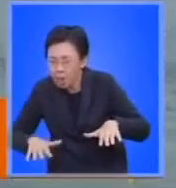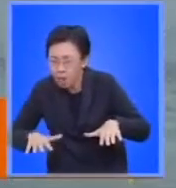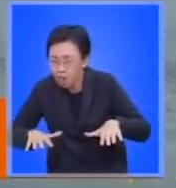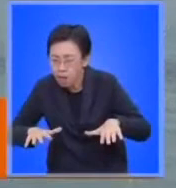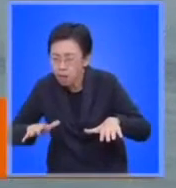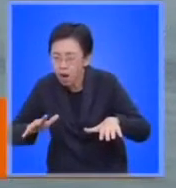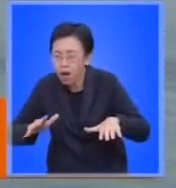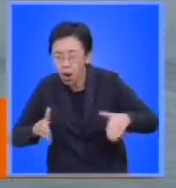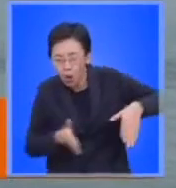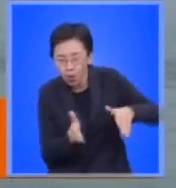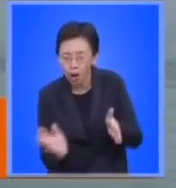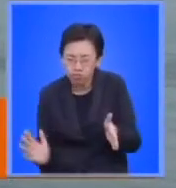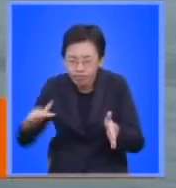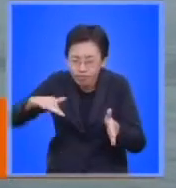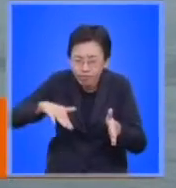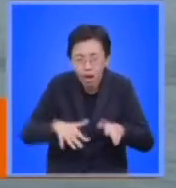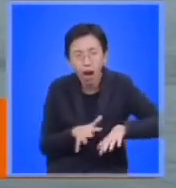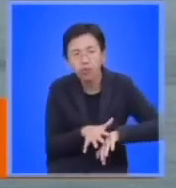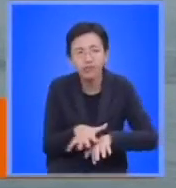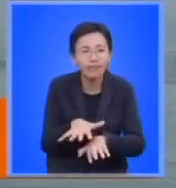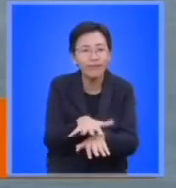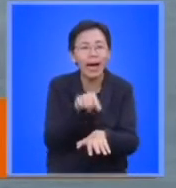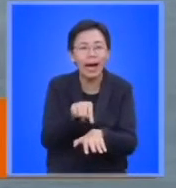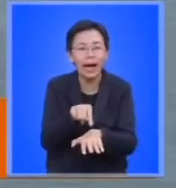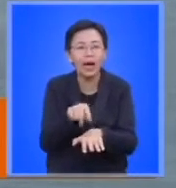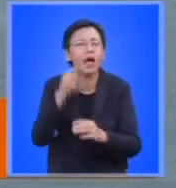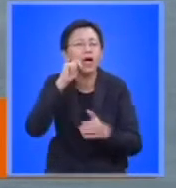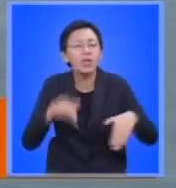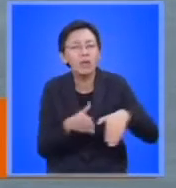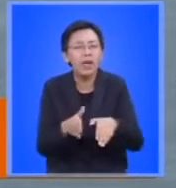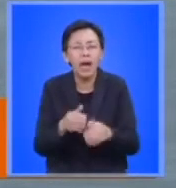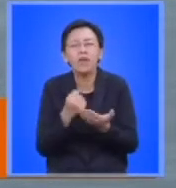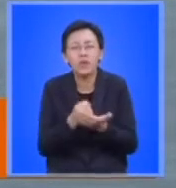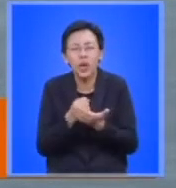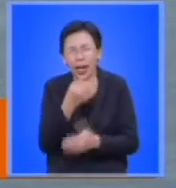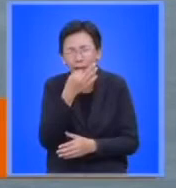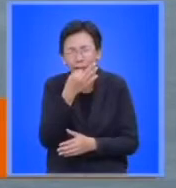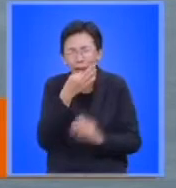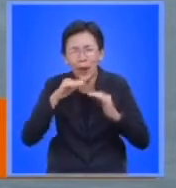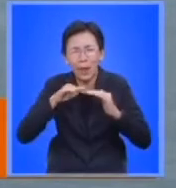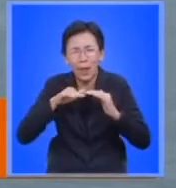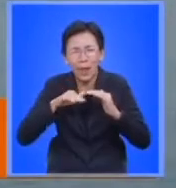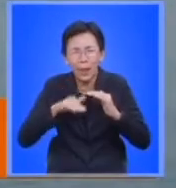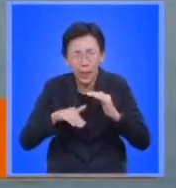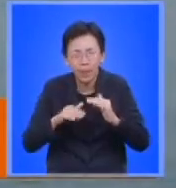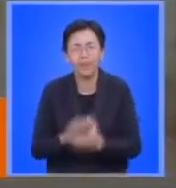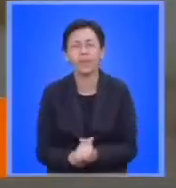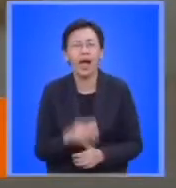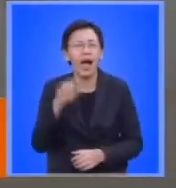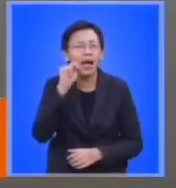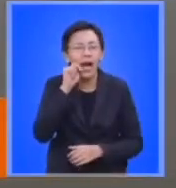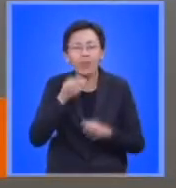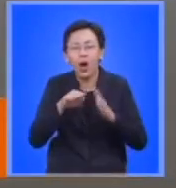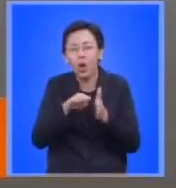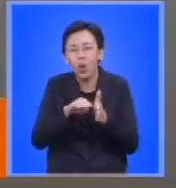ในช่วงนี้แล้วก็พบว่าการลำเลียงน้ำจากแม่น้ำแม่กลองเนี่ยช่วยคุมความเค็มผ่านคลองพระยาบันลือมีปริมาณน้ำลดลง